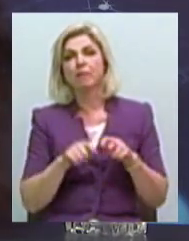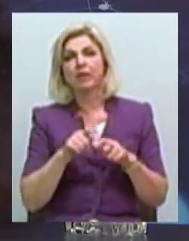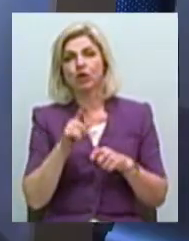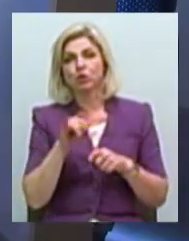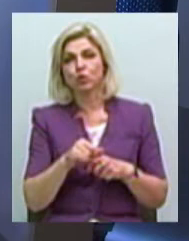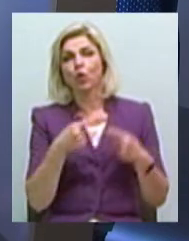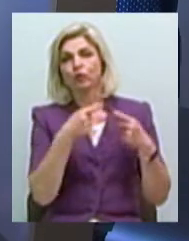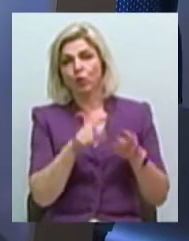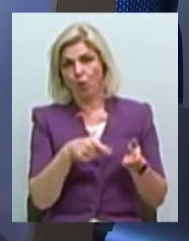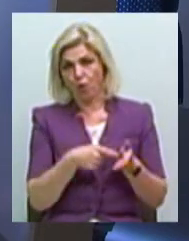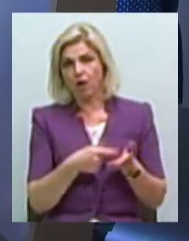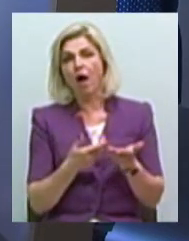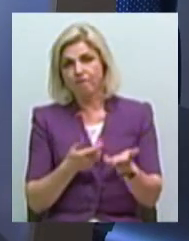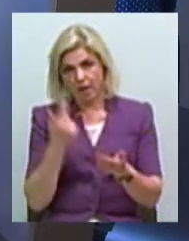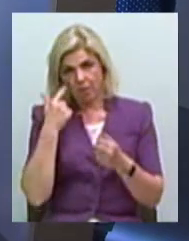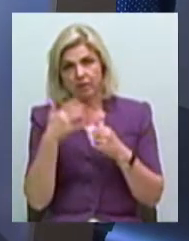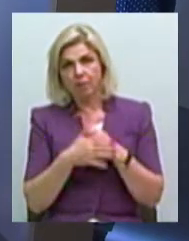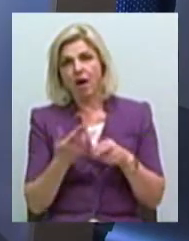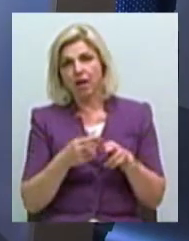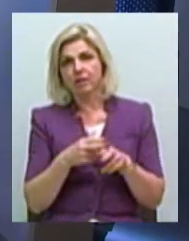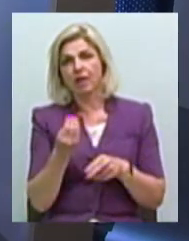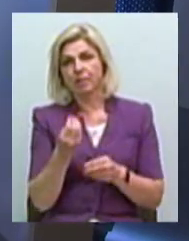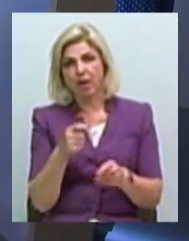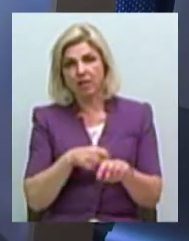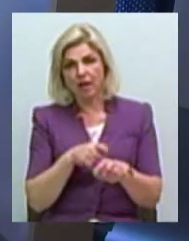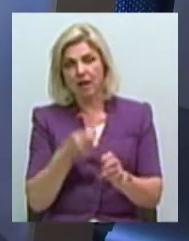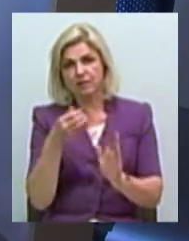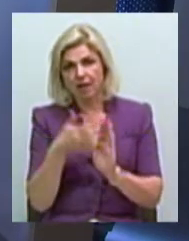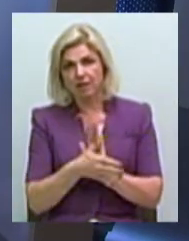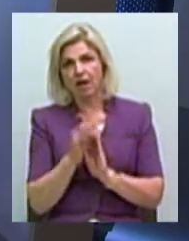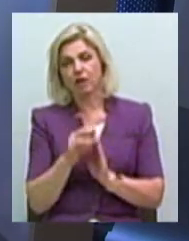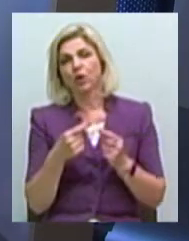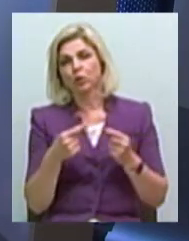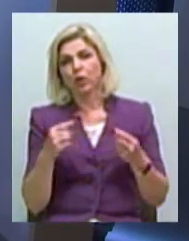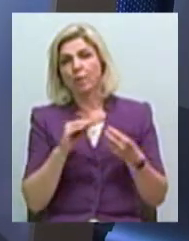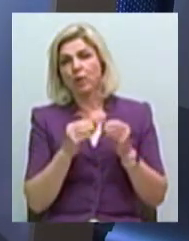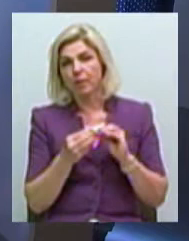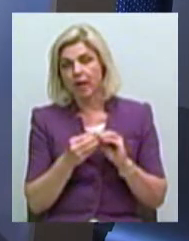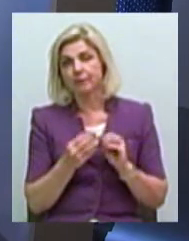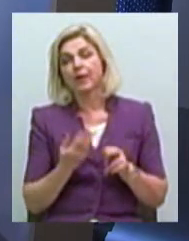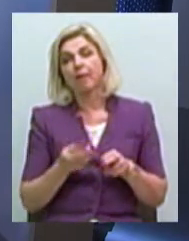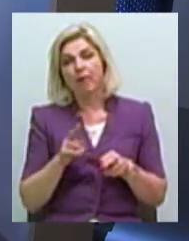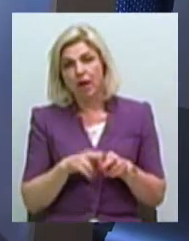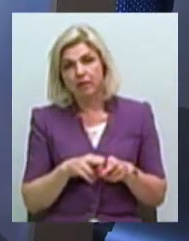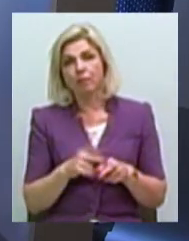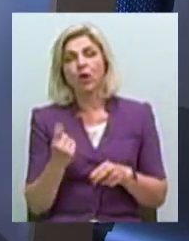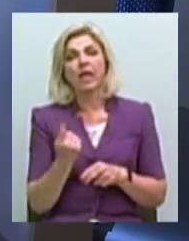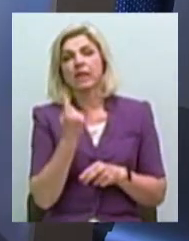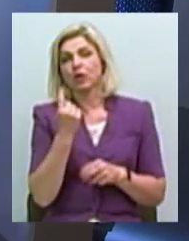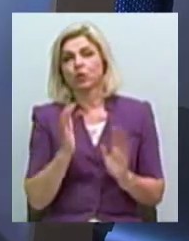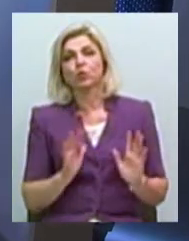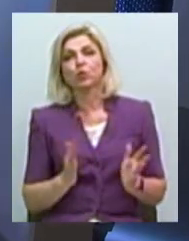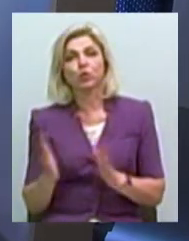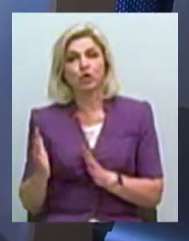это и финансовые затраты за собой влечет, и много еще других проблем, которые рядом стоят. Поэтому, конечно, единичные